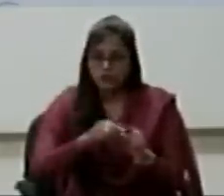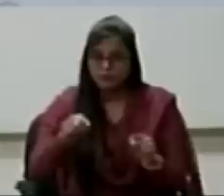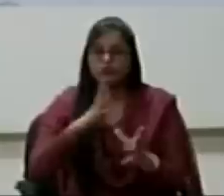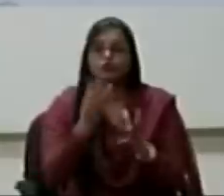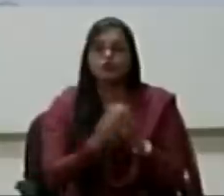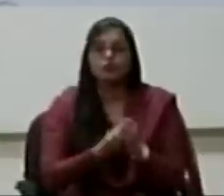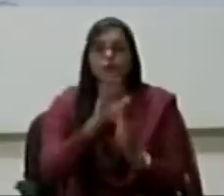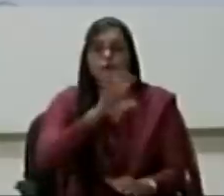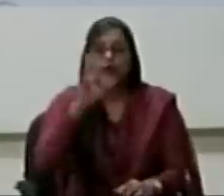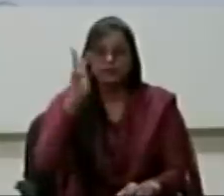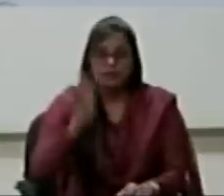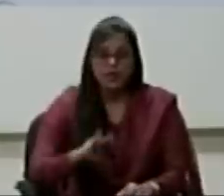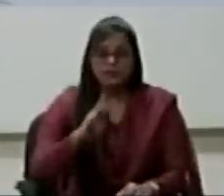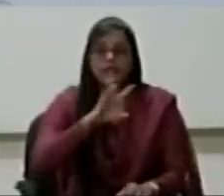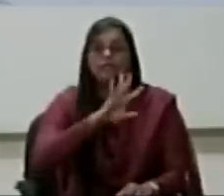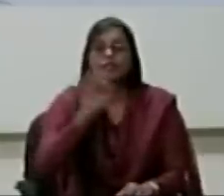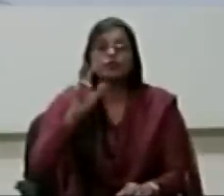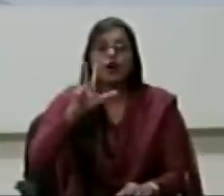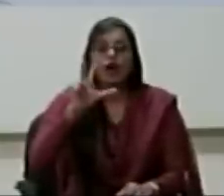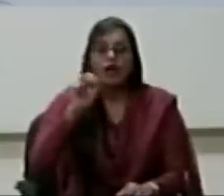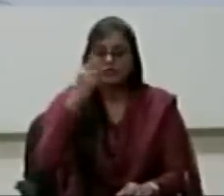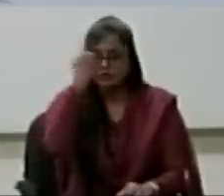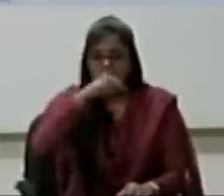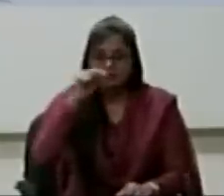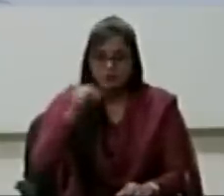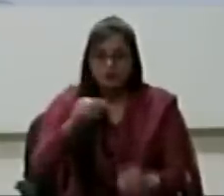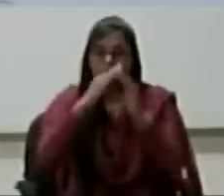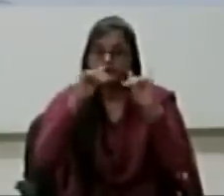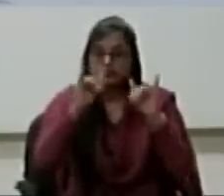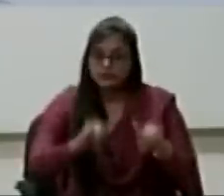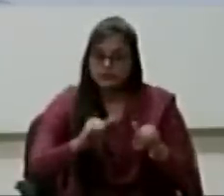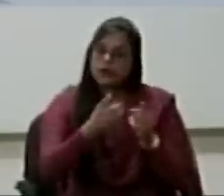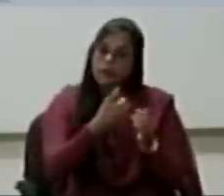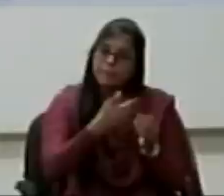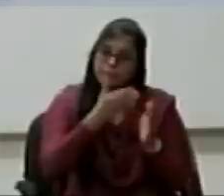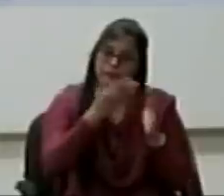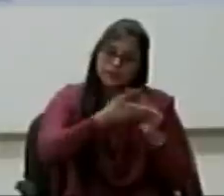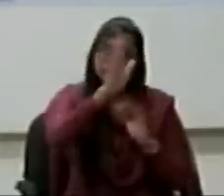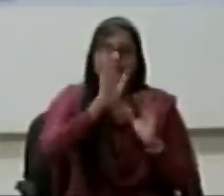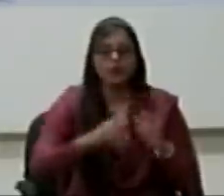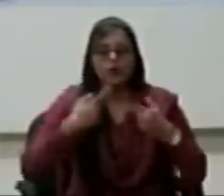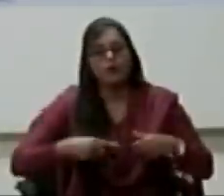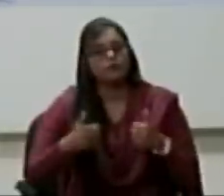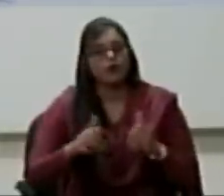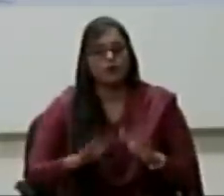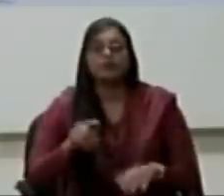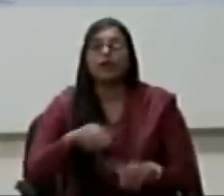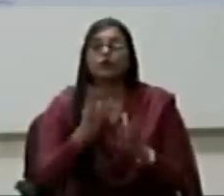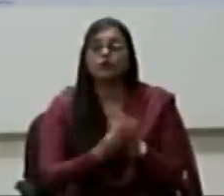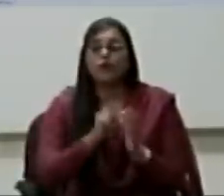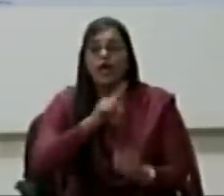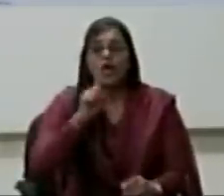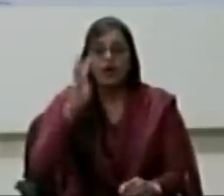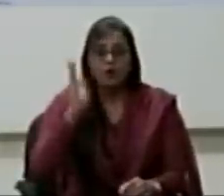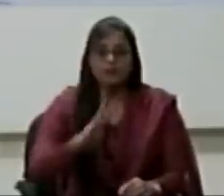সর্বমোট 55,480 জনকে কোয়ারেন্টাইন থেকে ছেড়ে দেওয়া হয়েছে এবং বর্তমানে 11,330